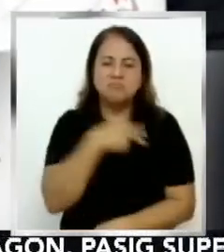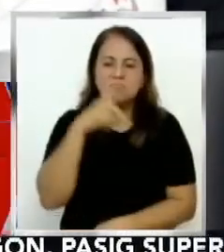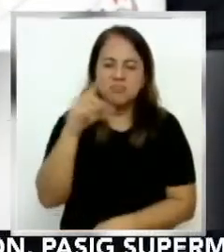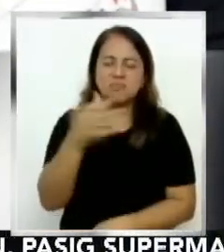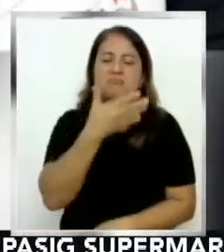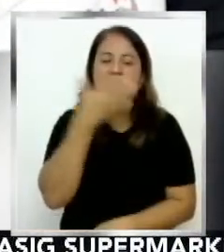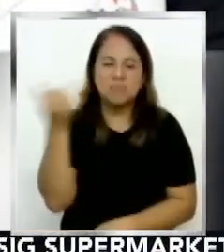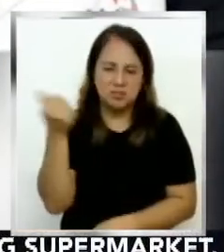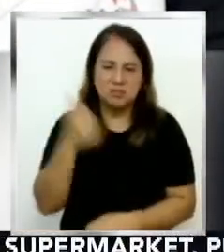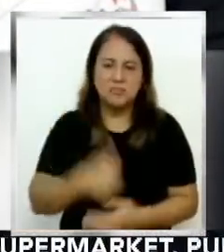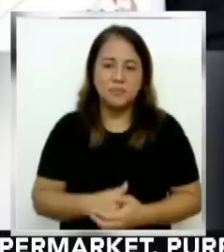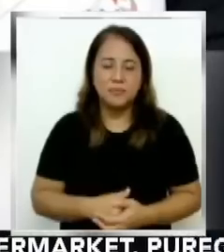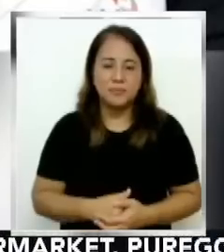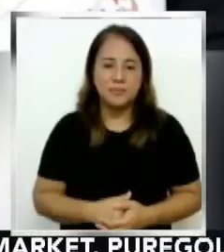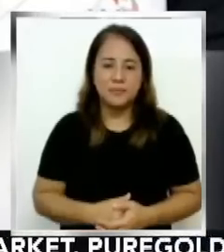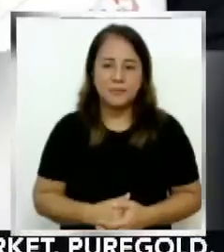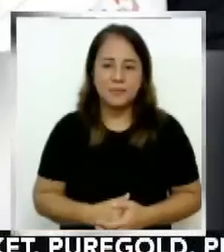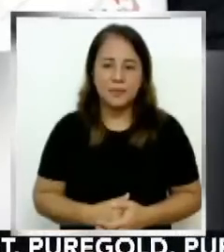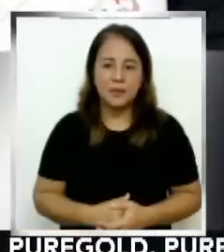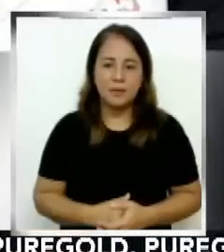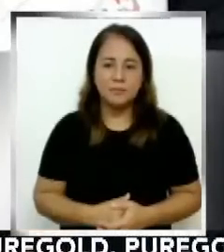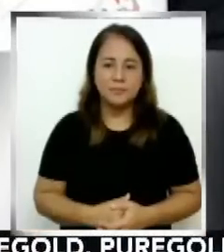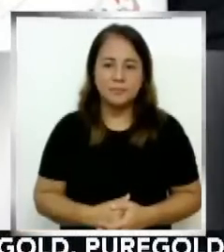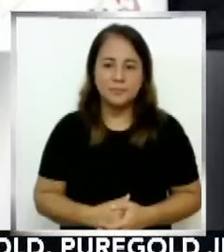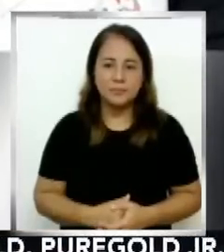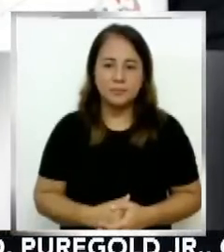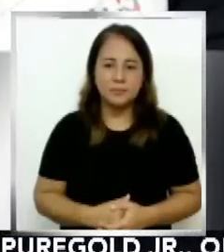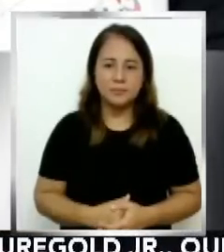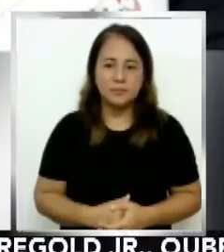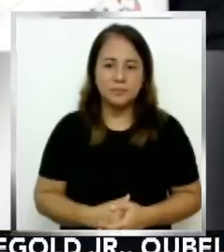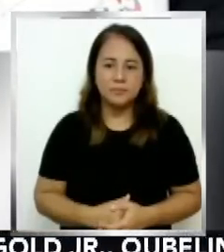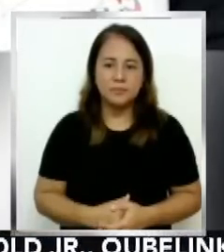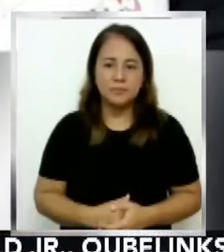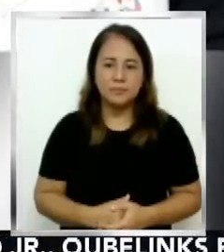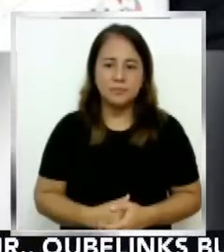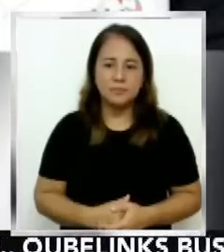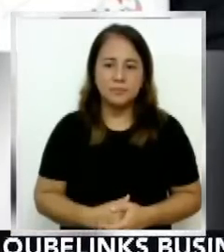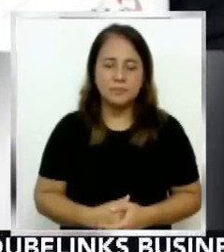Para sa GMA Integrated News, Leigh Alves, Nakatutok, 24 Oras.